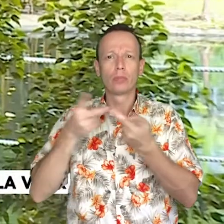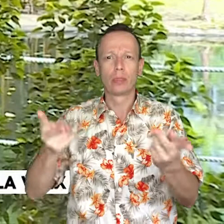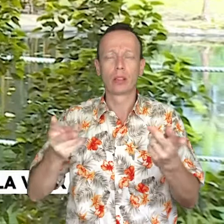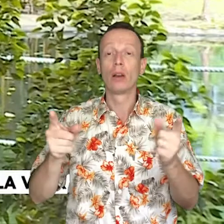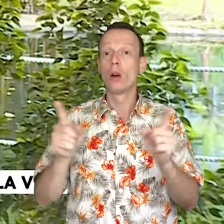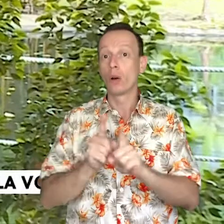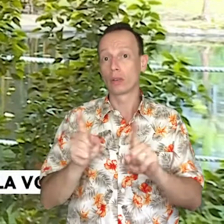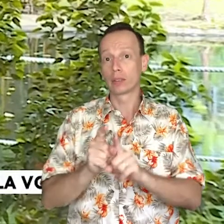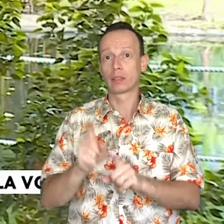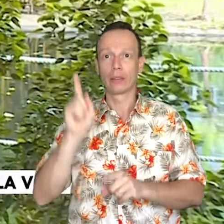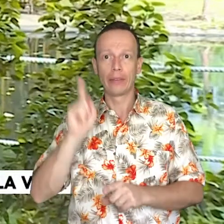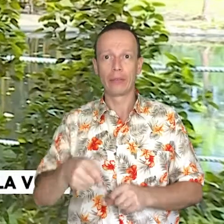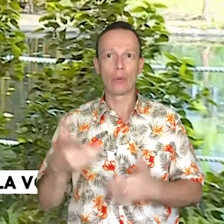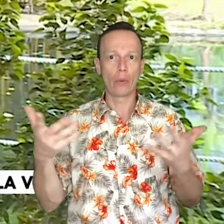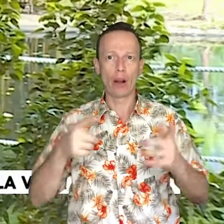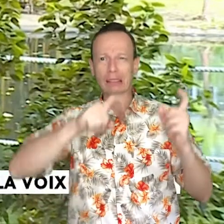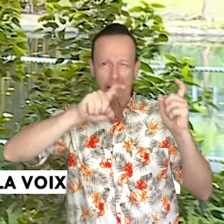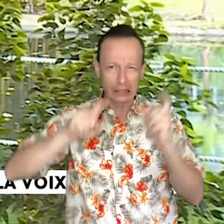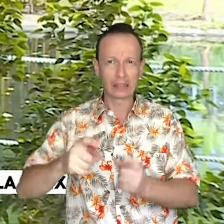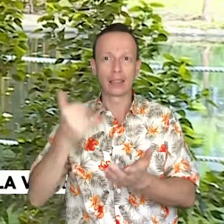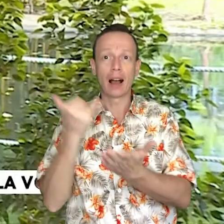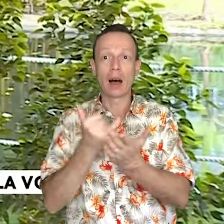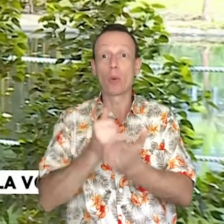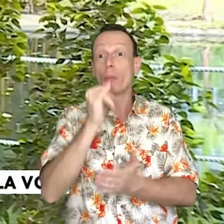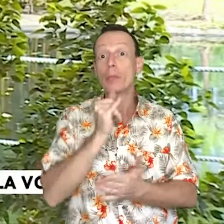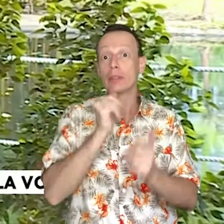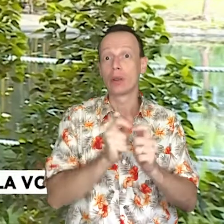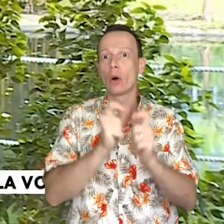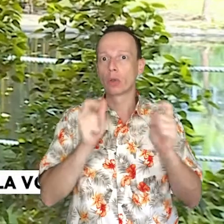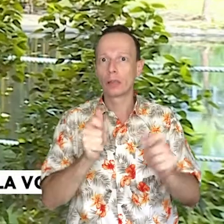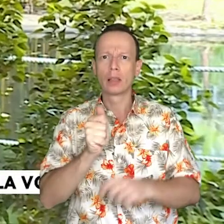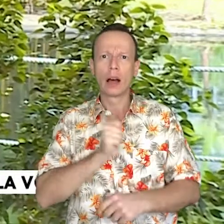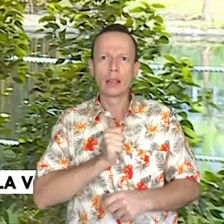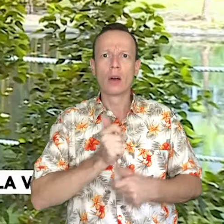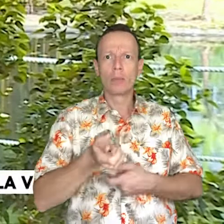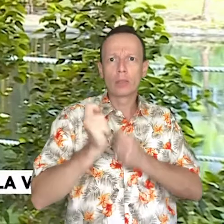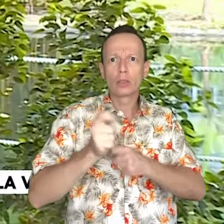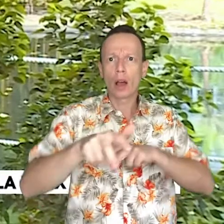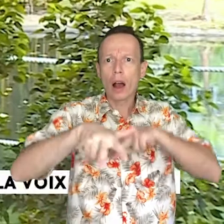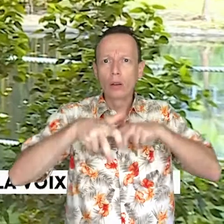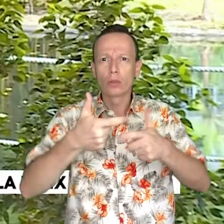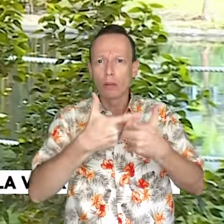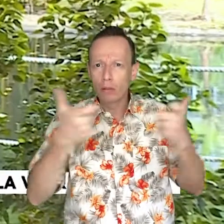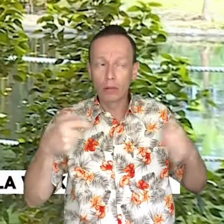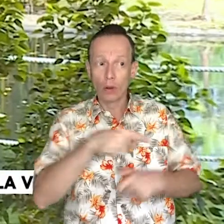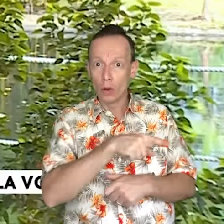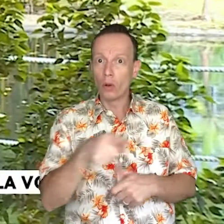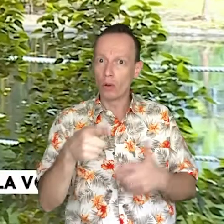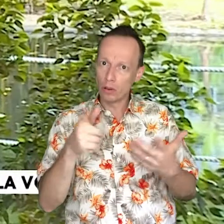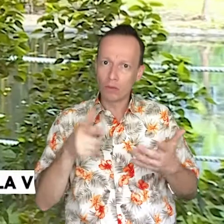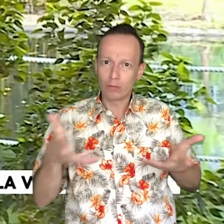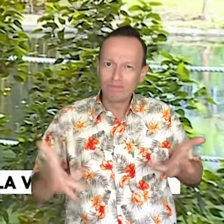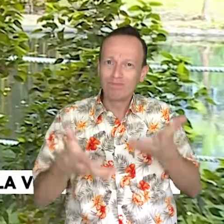dépenses publiques et surtout en réduisant de manière aussi massive l'impôt pour les petites entreprises, les artisans, les pêcheurs, les agriculteurs,